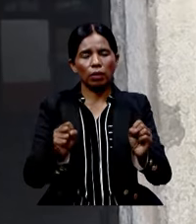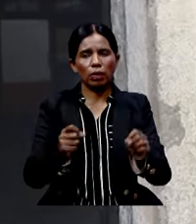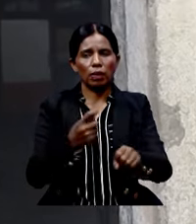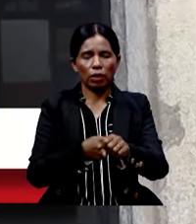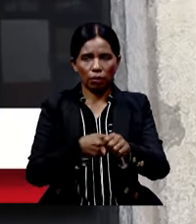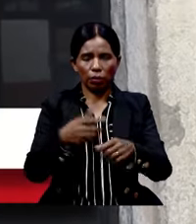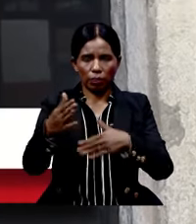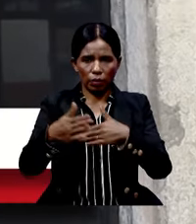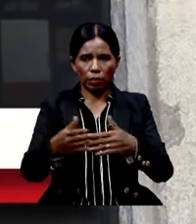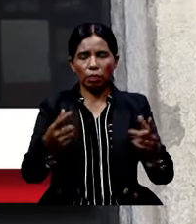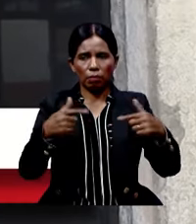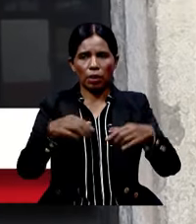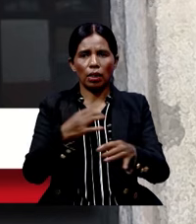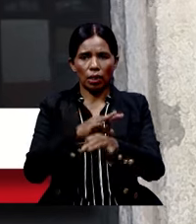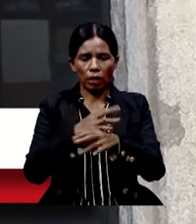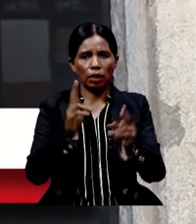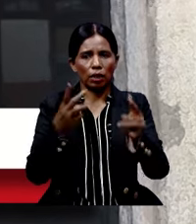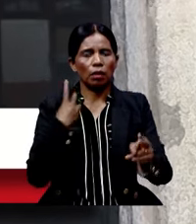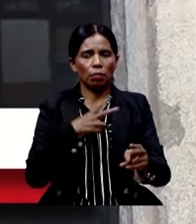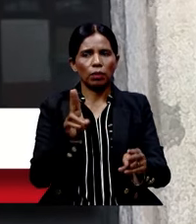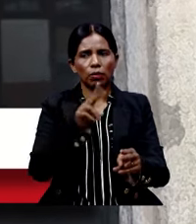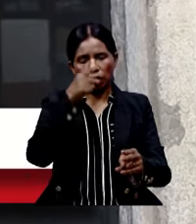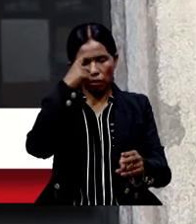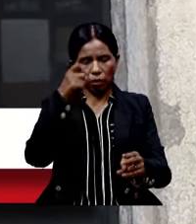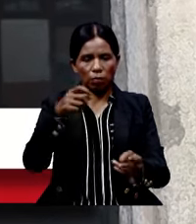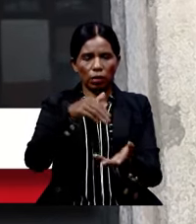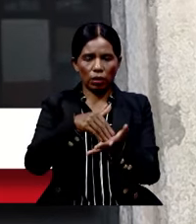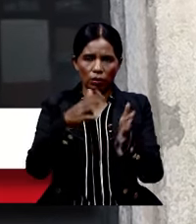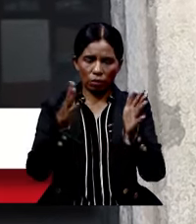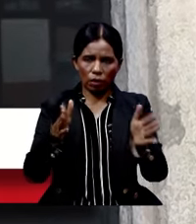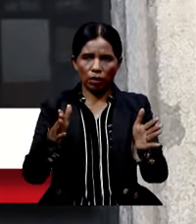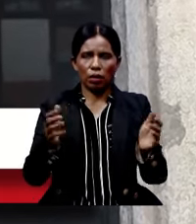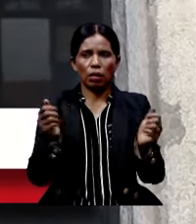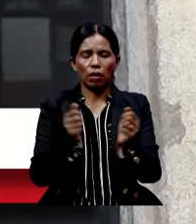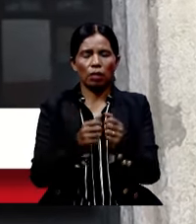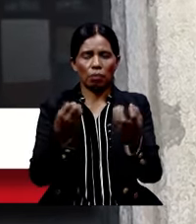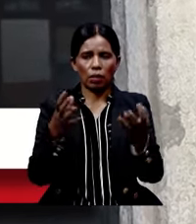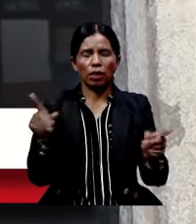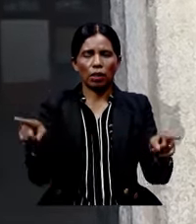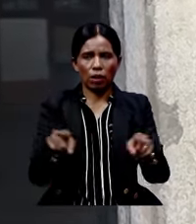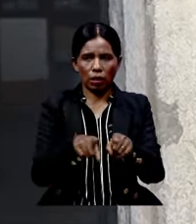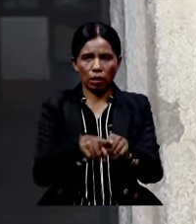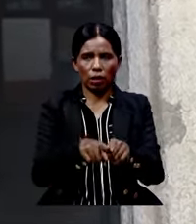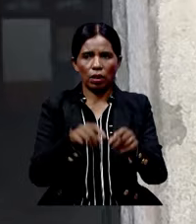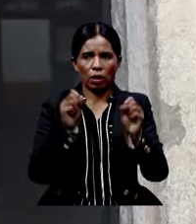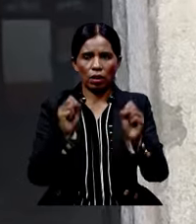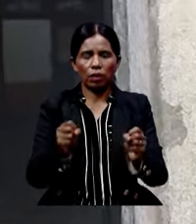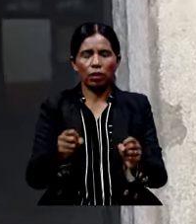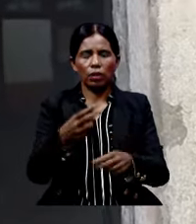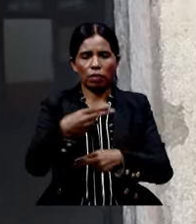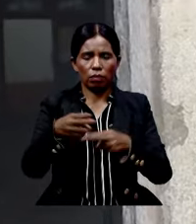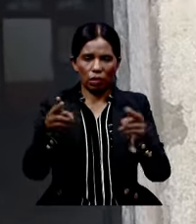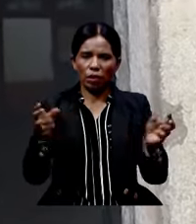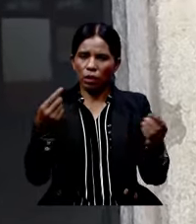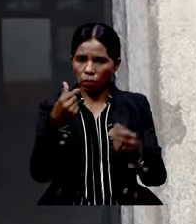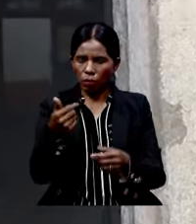badak ne, mai hadia lalais para amigos a tamba o total, alunos nebe barak tebe sane sane, hodet sala nebe limite a